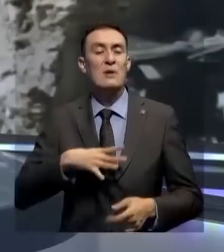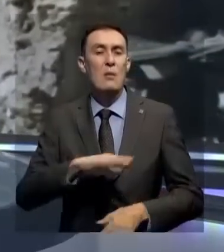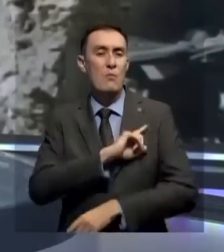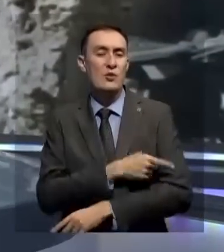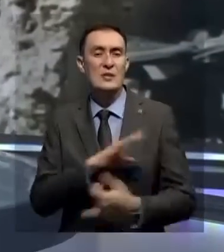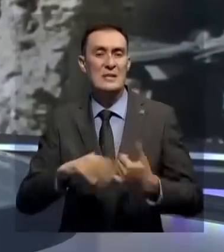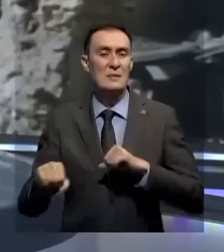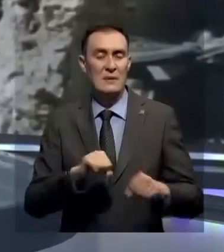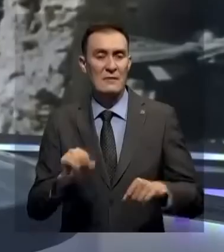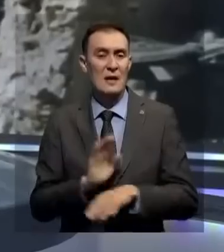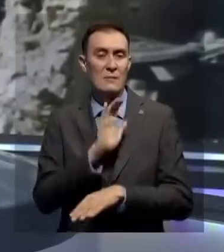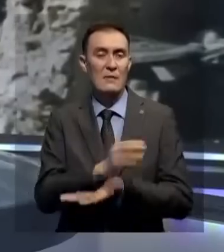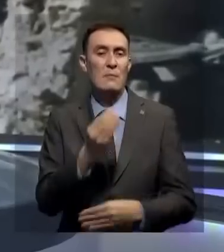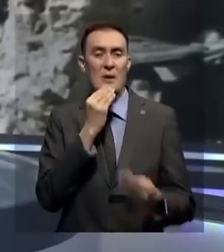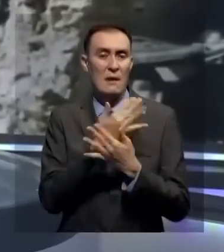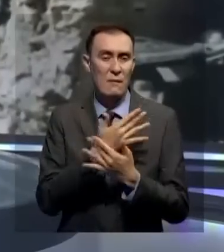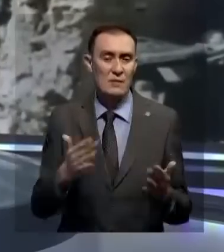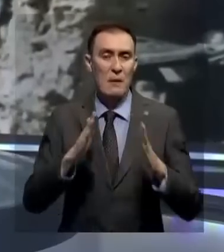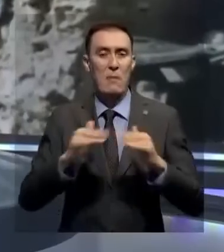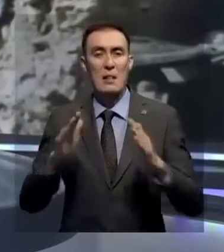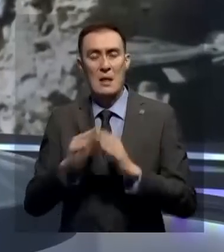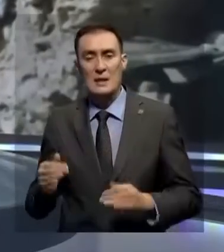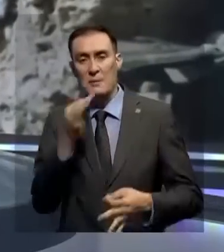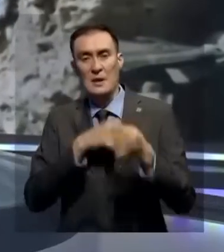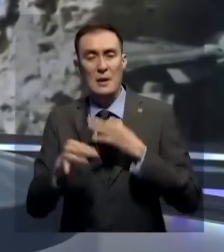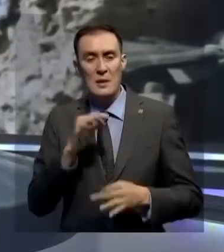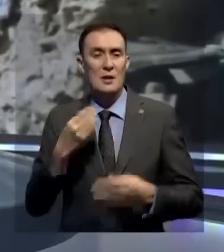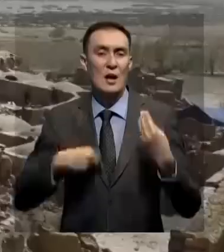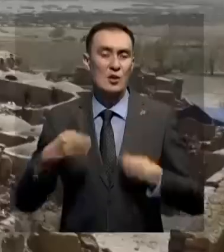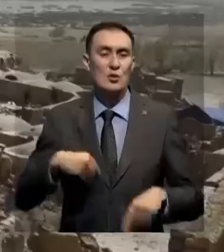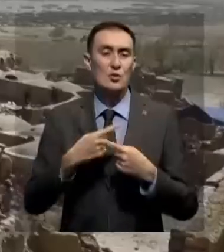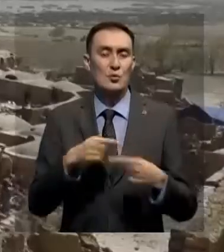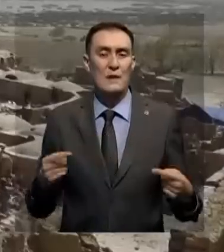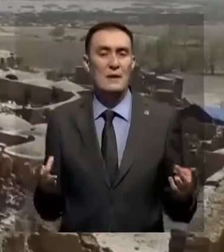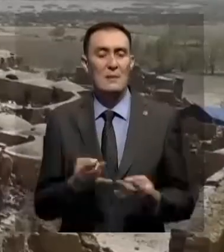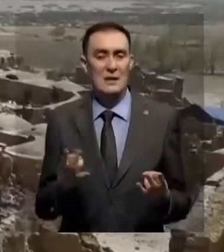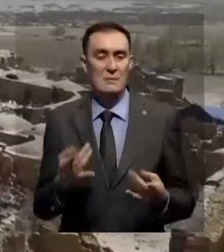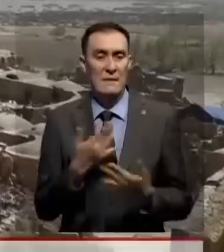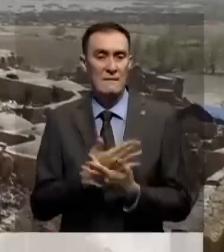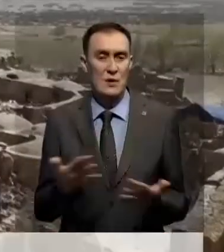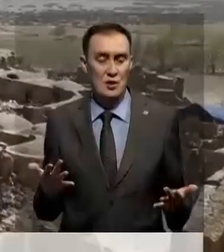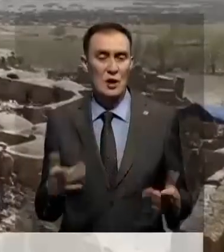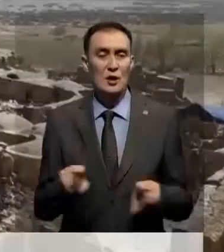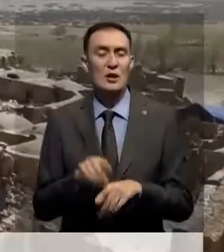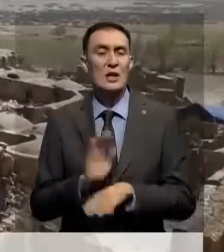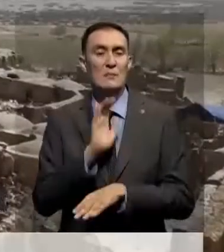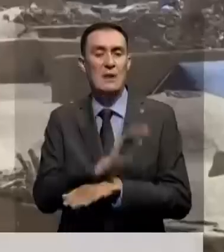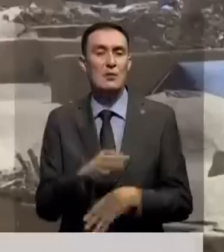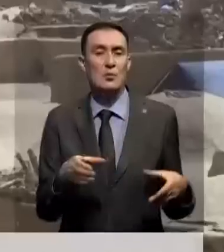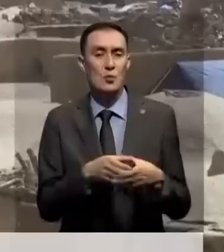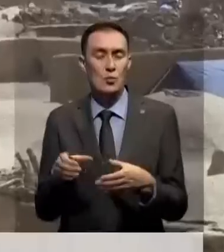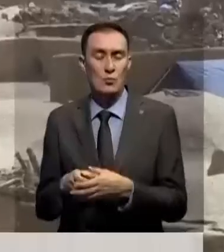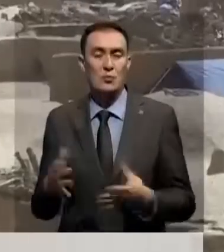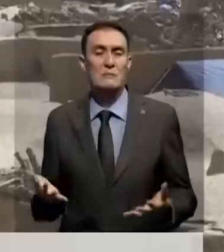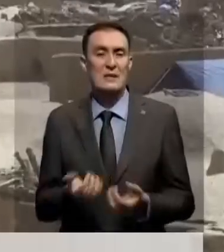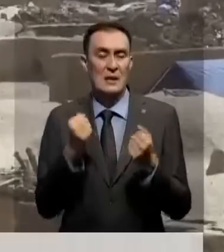мощное землетрясение, отправят продовольствие, палатки, медикаменты, одежду и другие вещи первой необходимости. Также в страну отправятся спасатели и